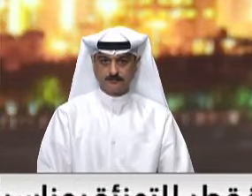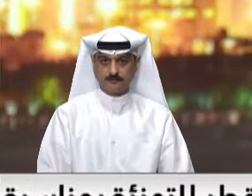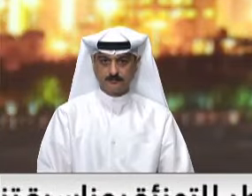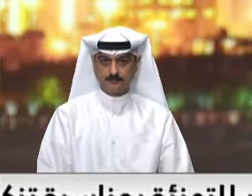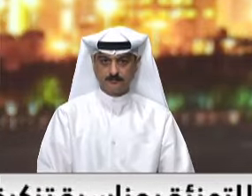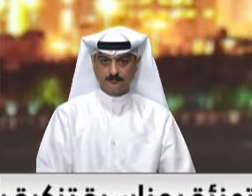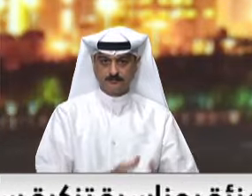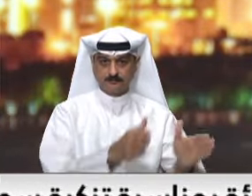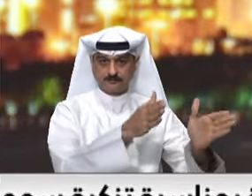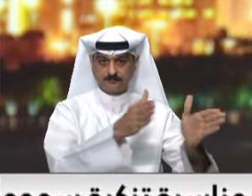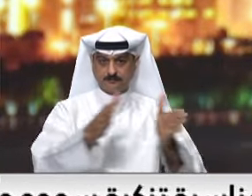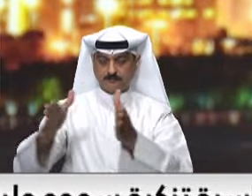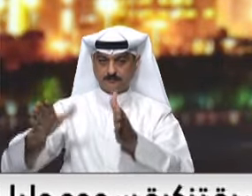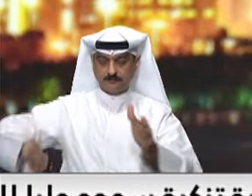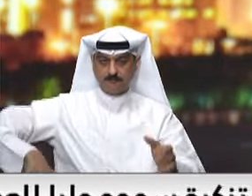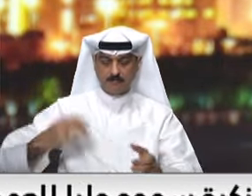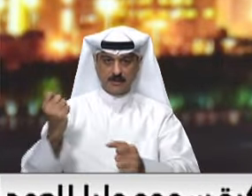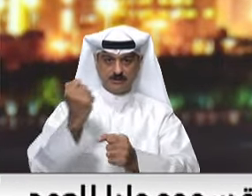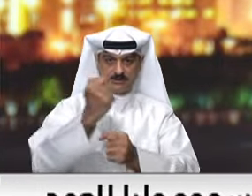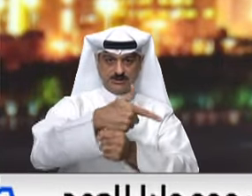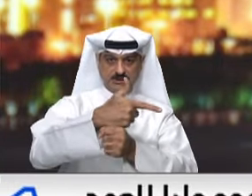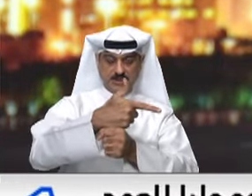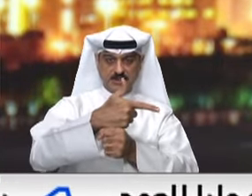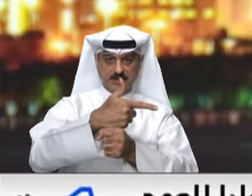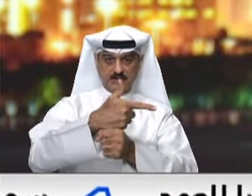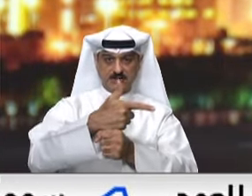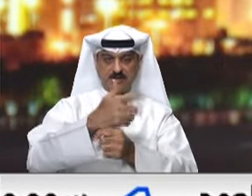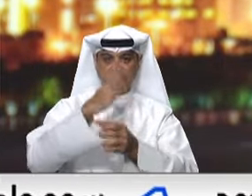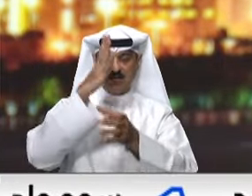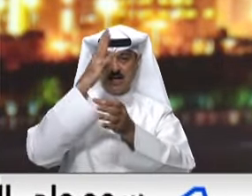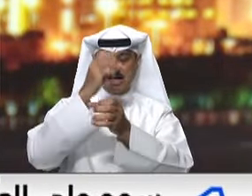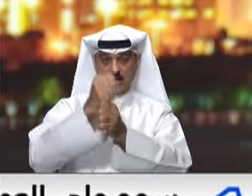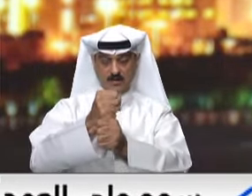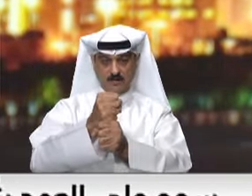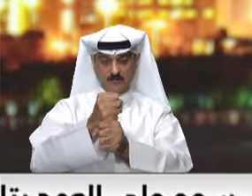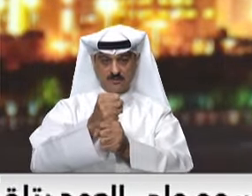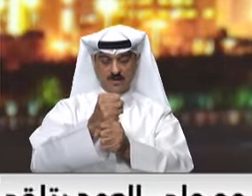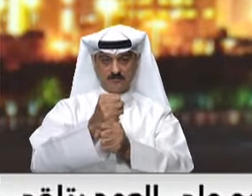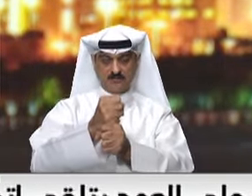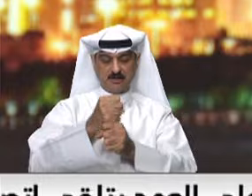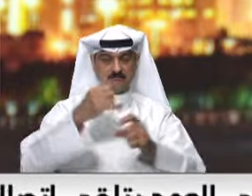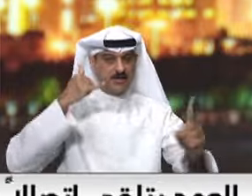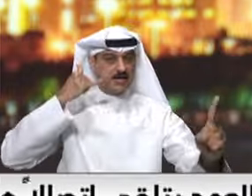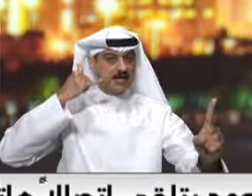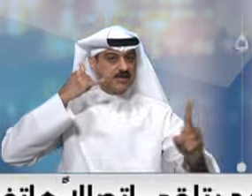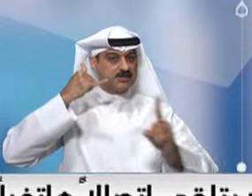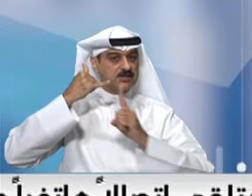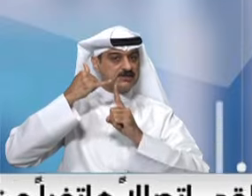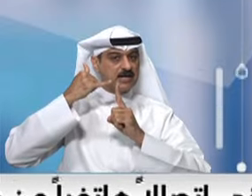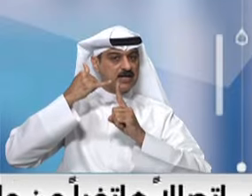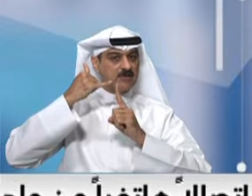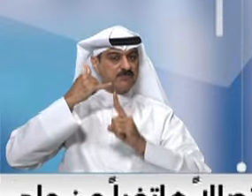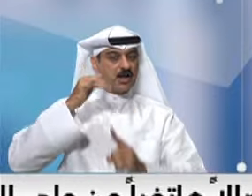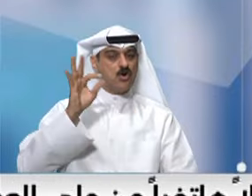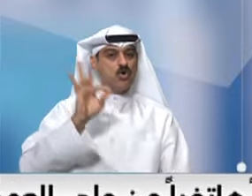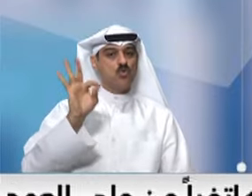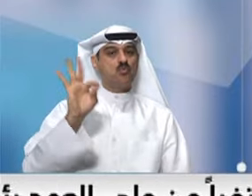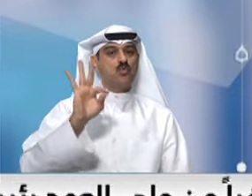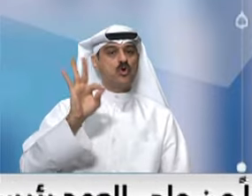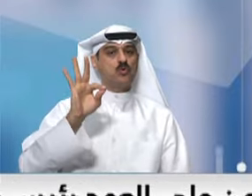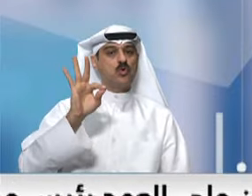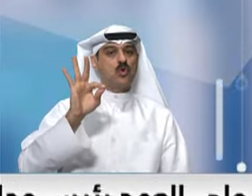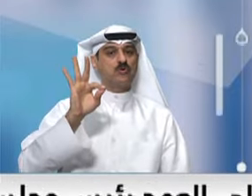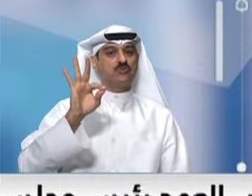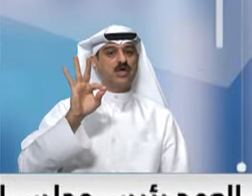تلقى سمو ولي العهد الشيخ صباح خالد الحمد المبارك الصباح حفظه الله اتصالا هاتفيا من اخيه صاحب السمو